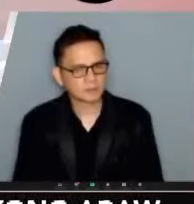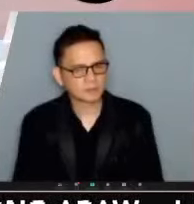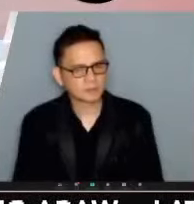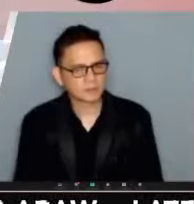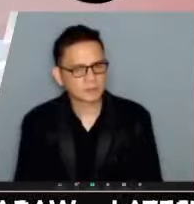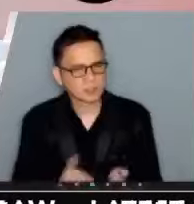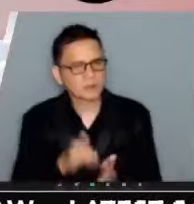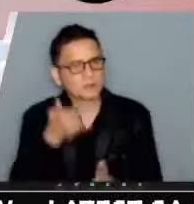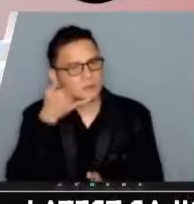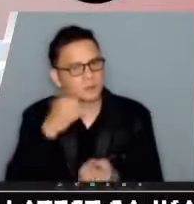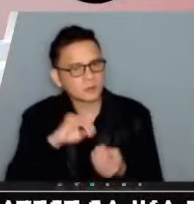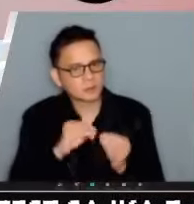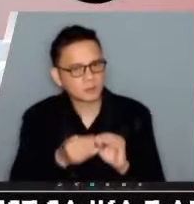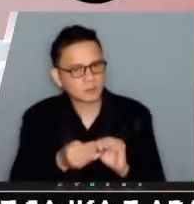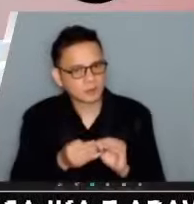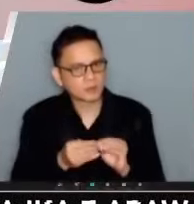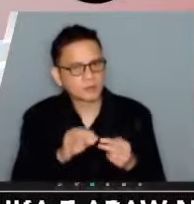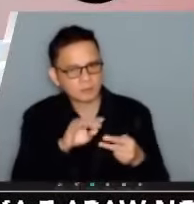79-110-729. Ulitin ko po.